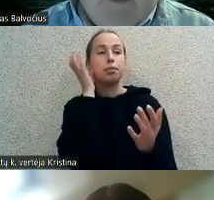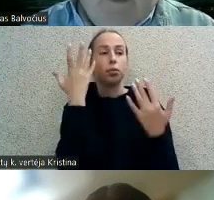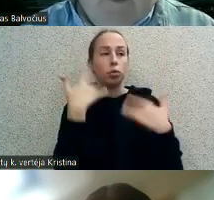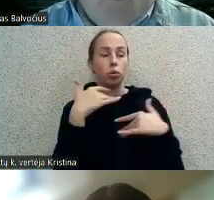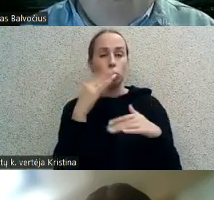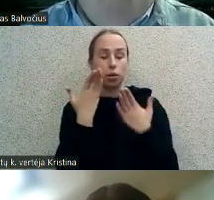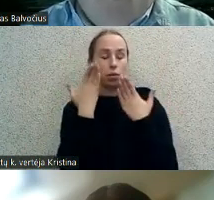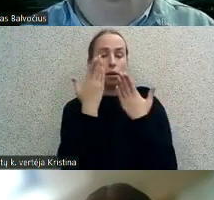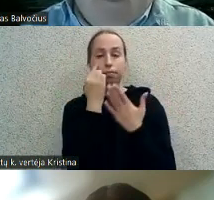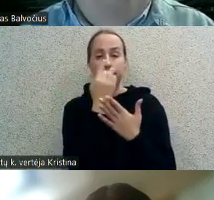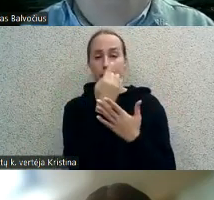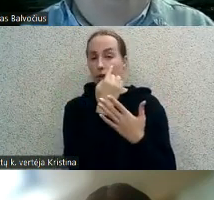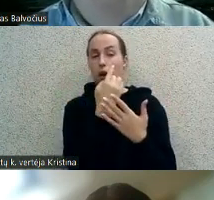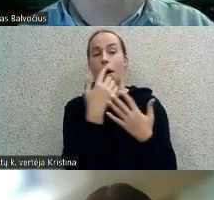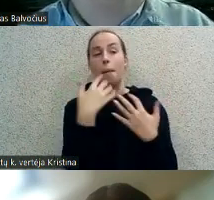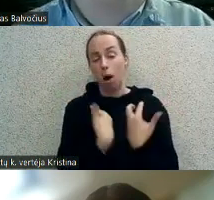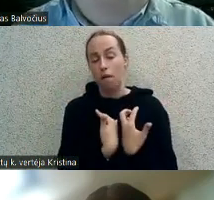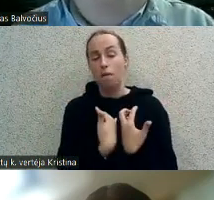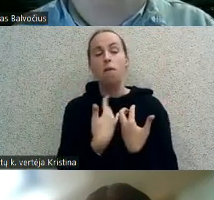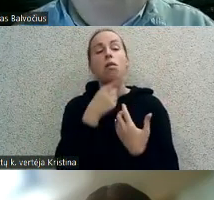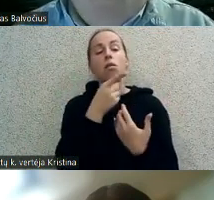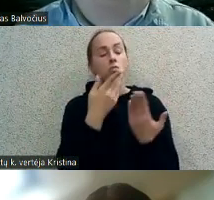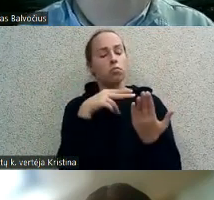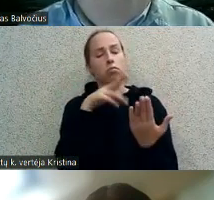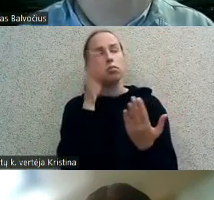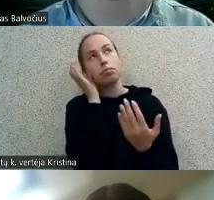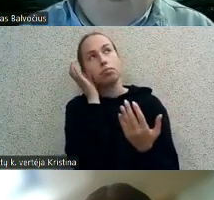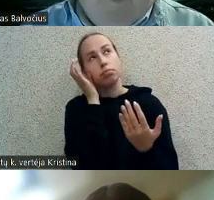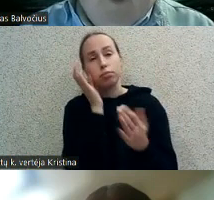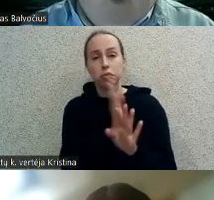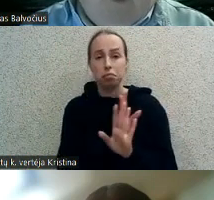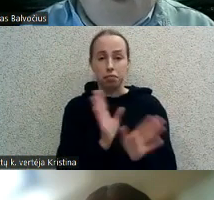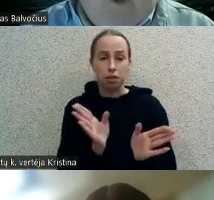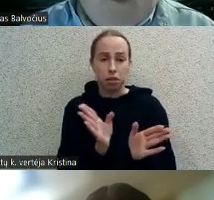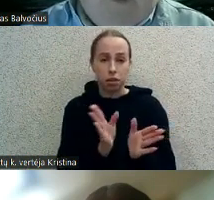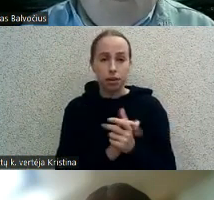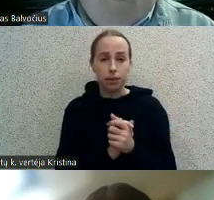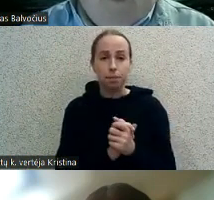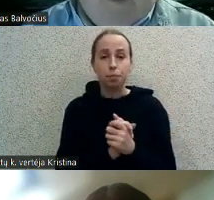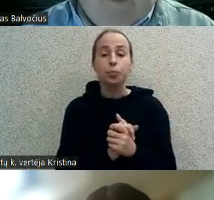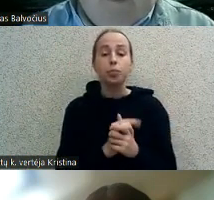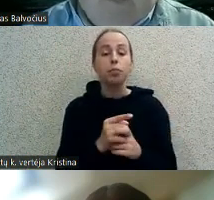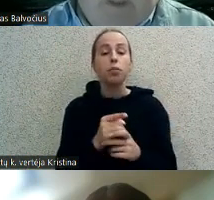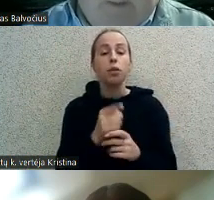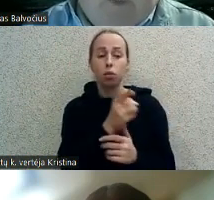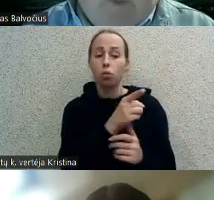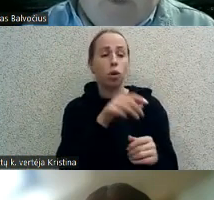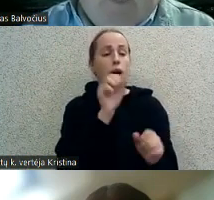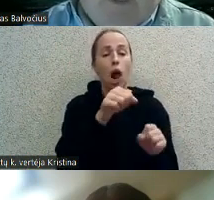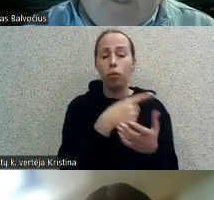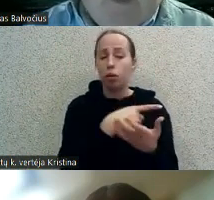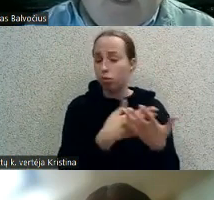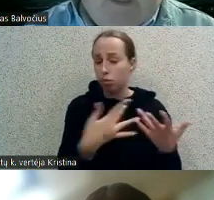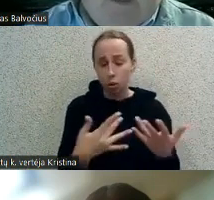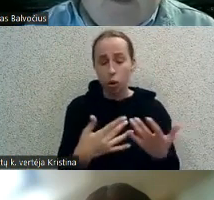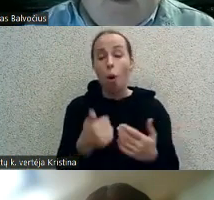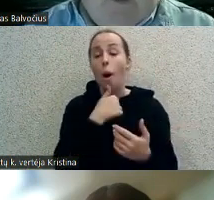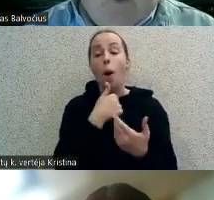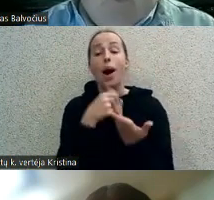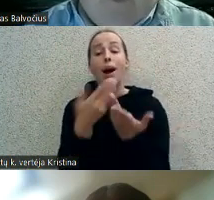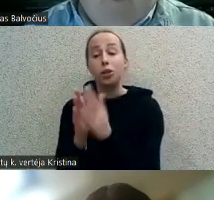pailsinti ir toliau vėl pereina, peržiūri ir tų dalykų yra labai daug. O knygose, kad paėmus ir pačiam